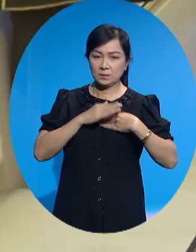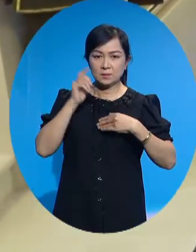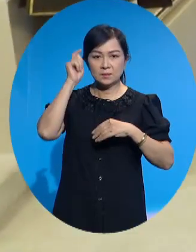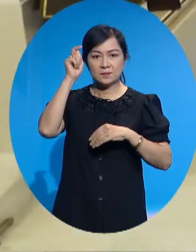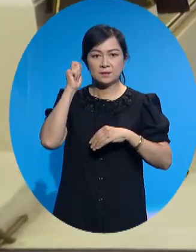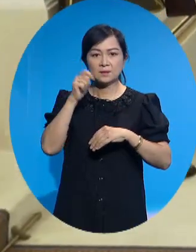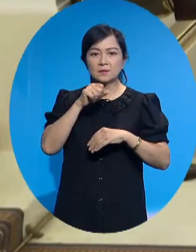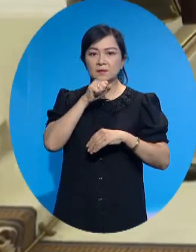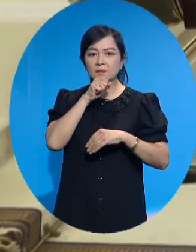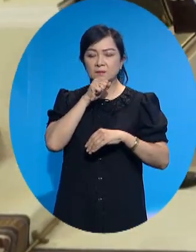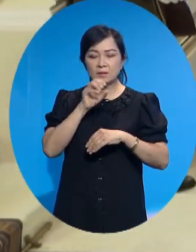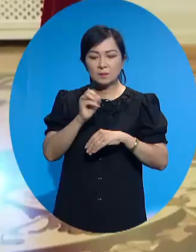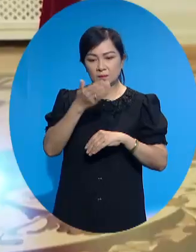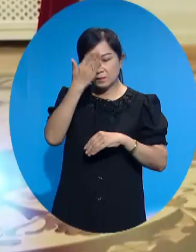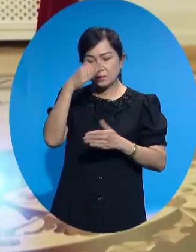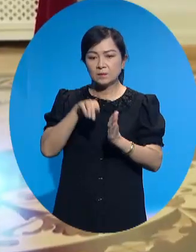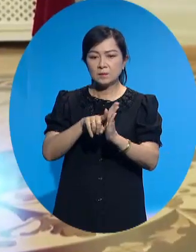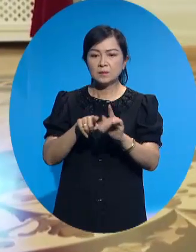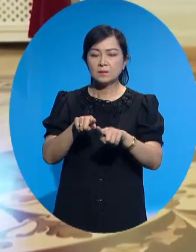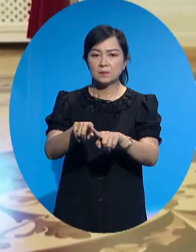Ukraine, dù ông không cho biết thêm chi tiết.